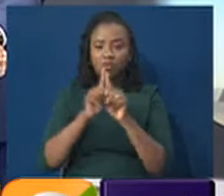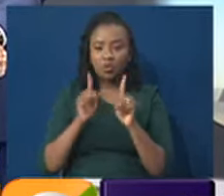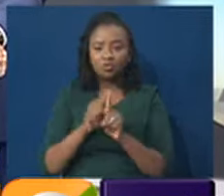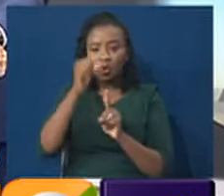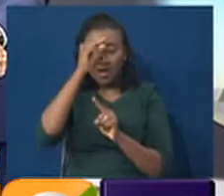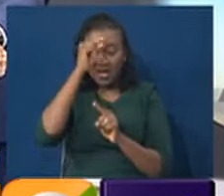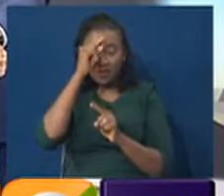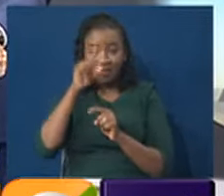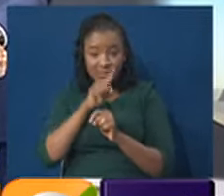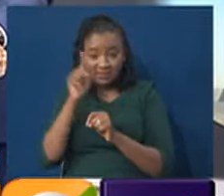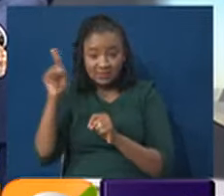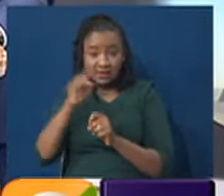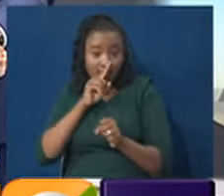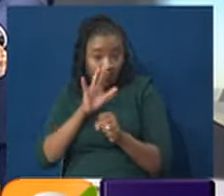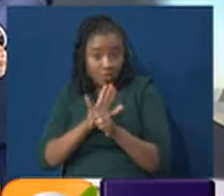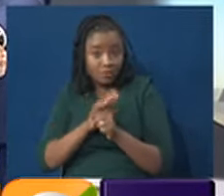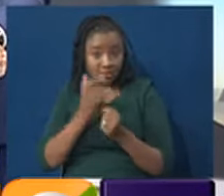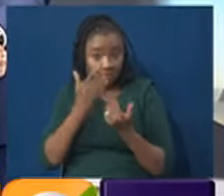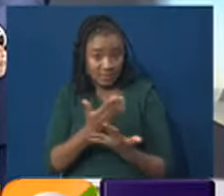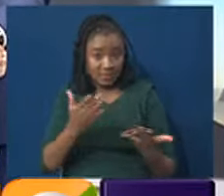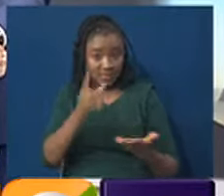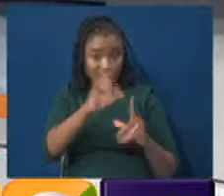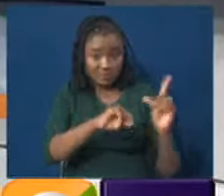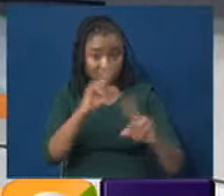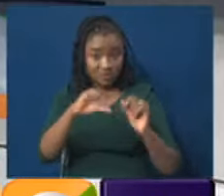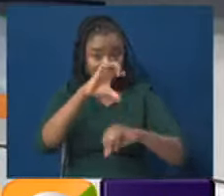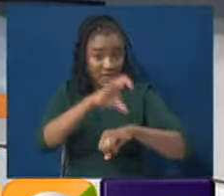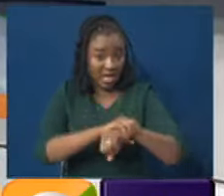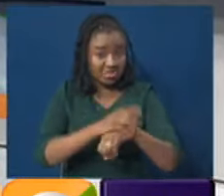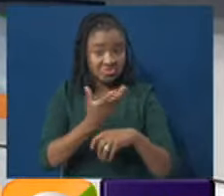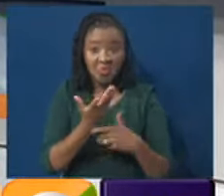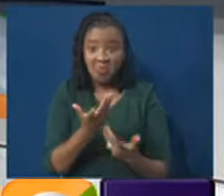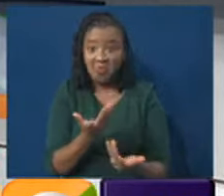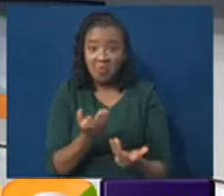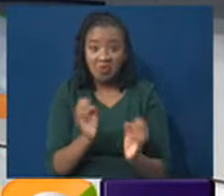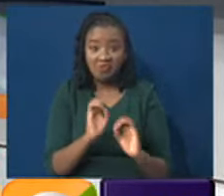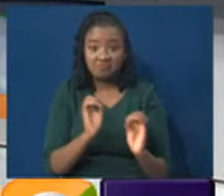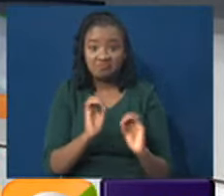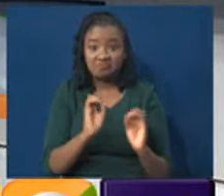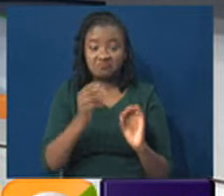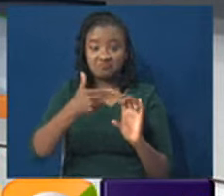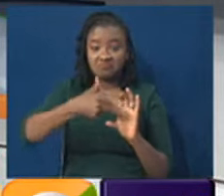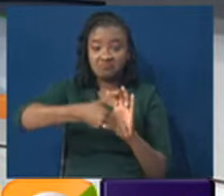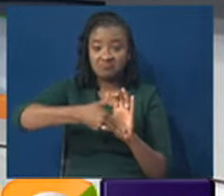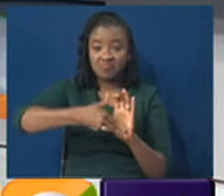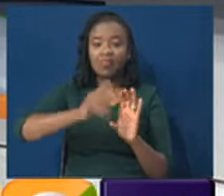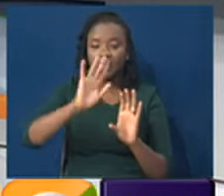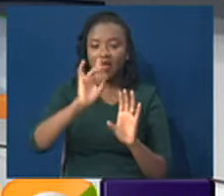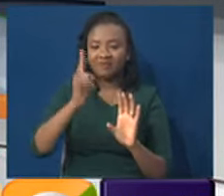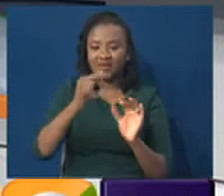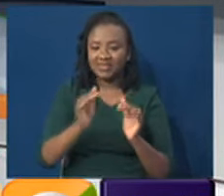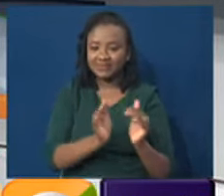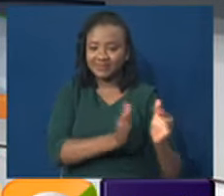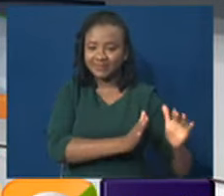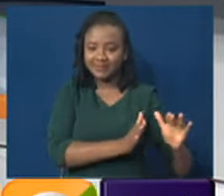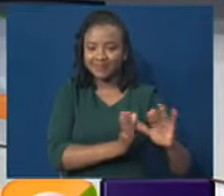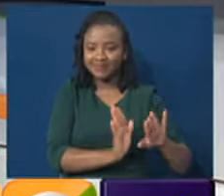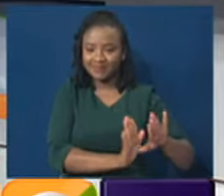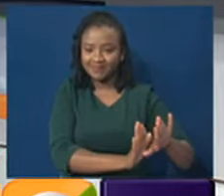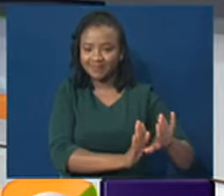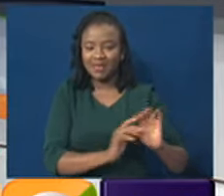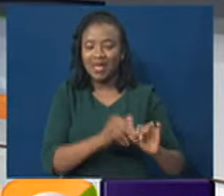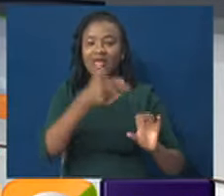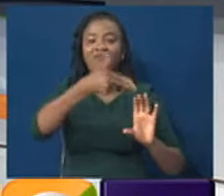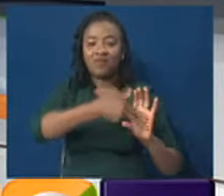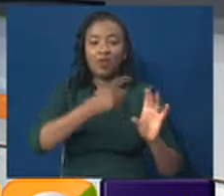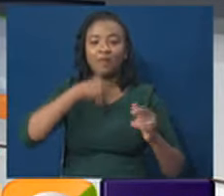bei itashuka hivi karibuni au la? Kwanza kabla niigilie mafuta ya petroli, naamini ya kwamba